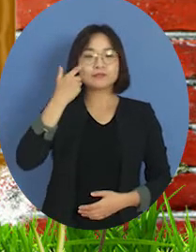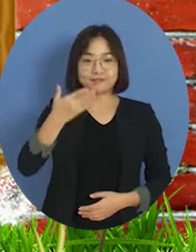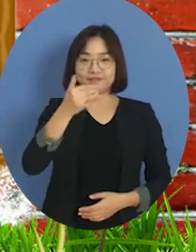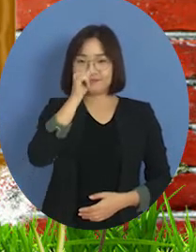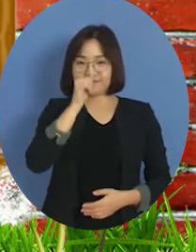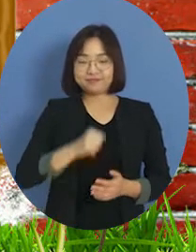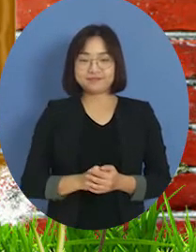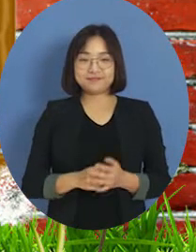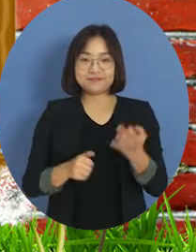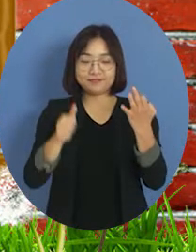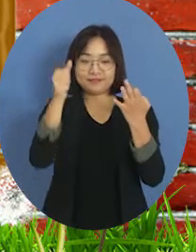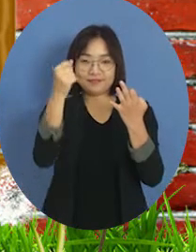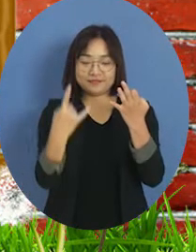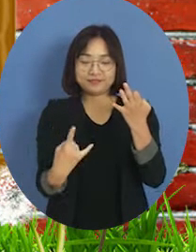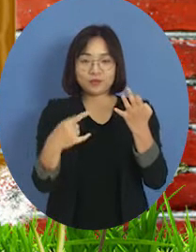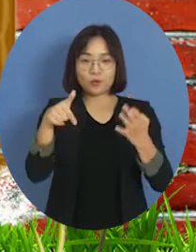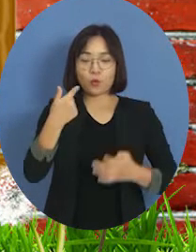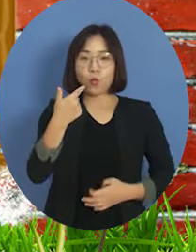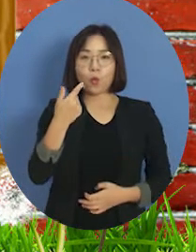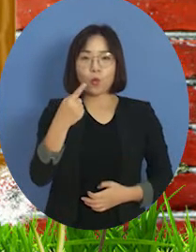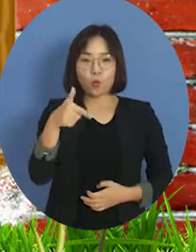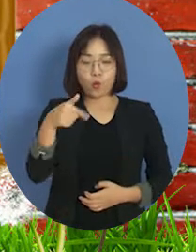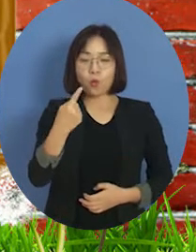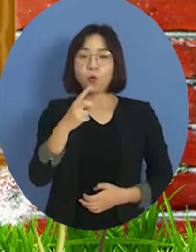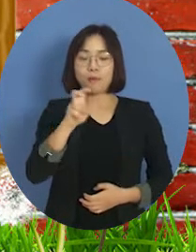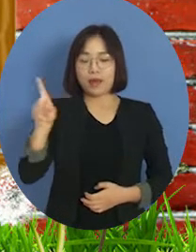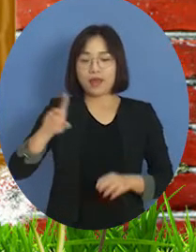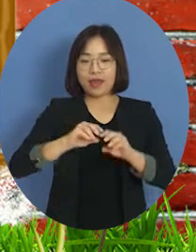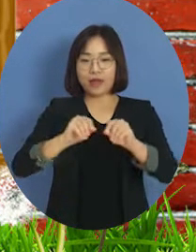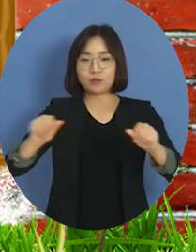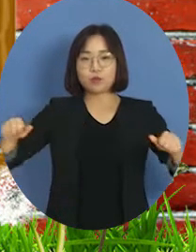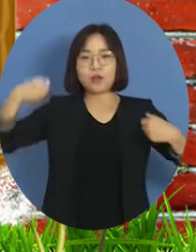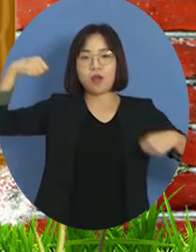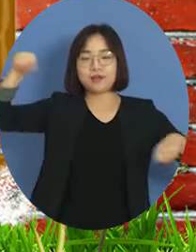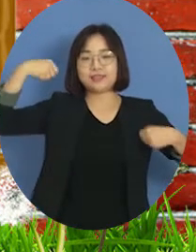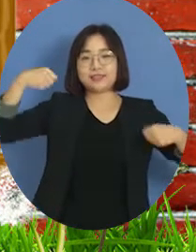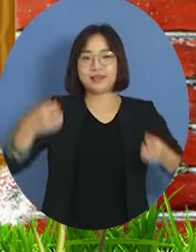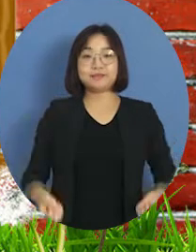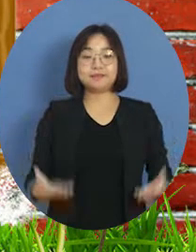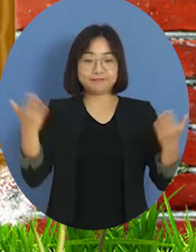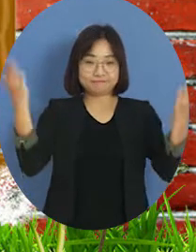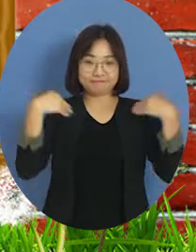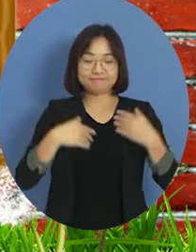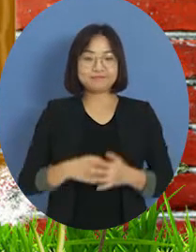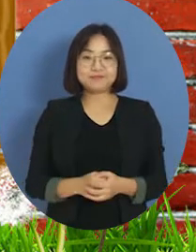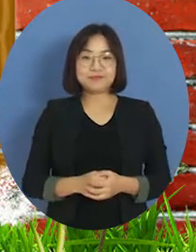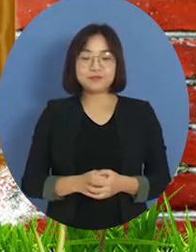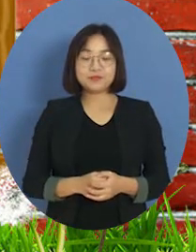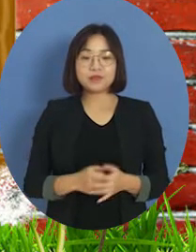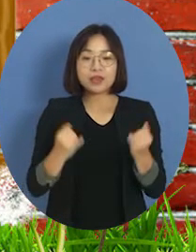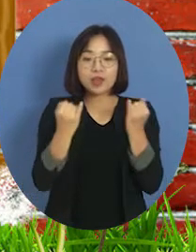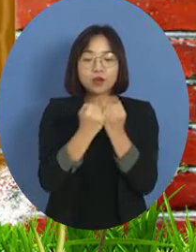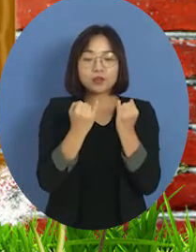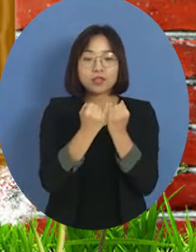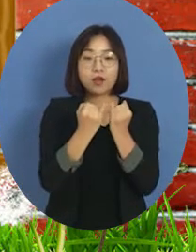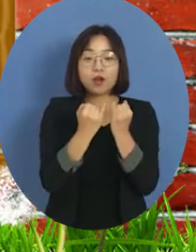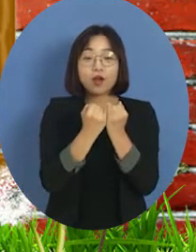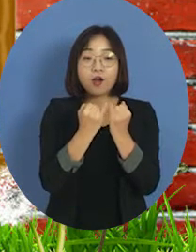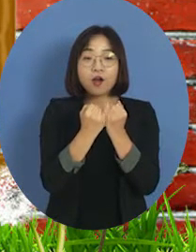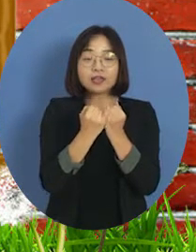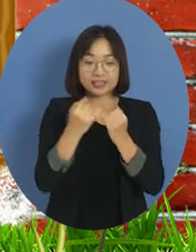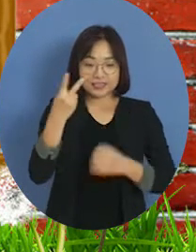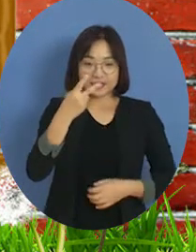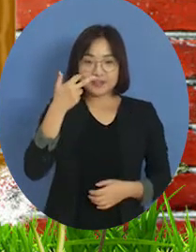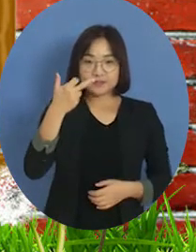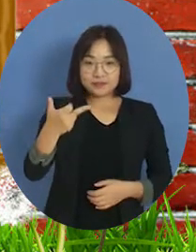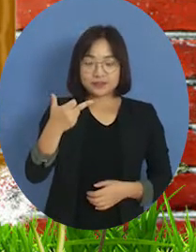실시합니다. 제14회 고만나루 전국 향토연극제가 개최됩니다. 공주여성 새로